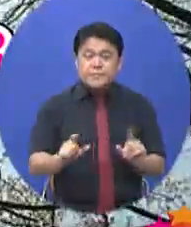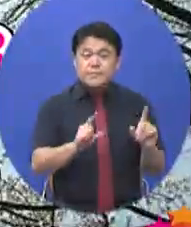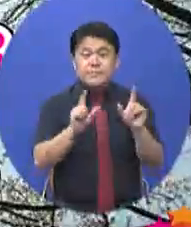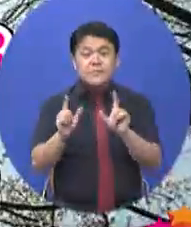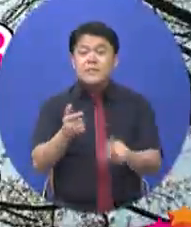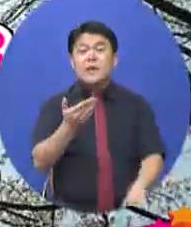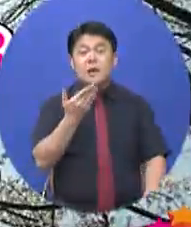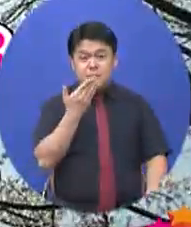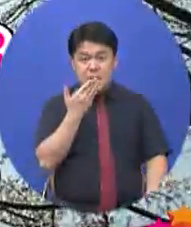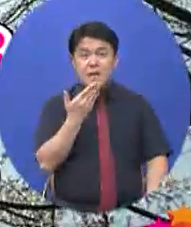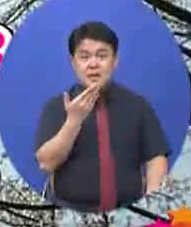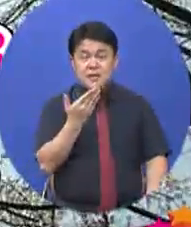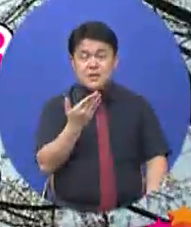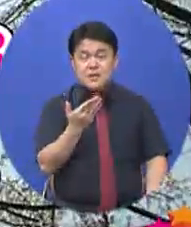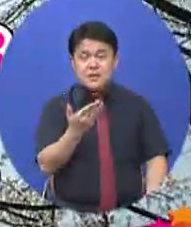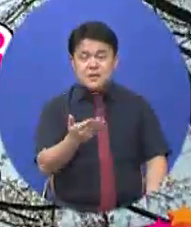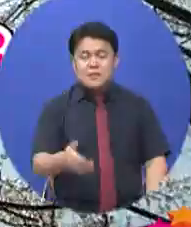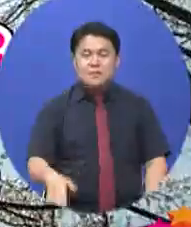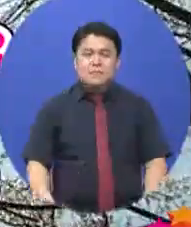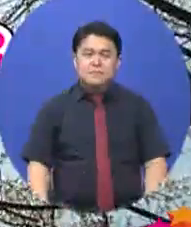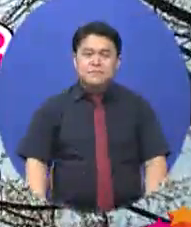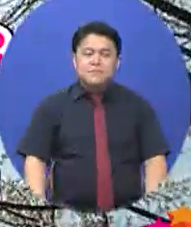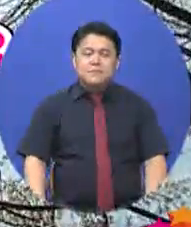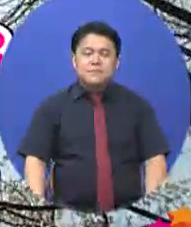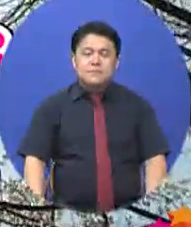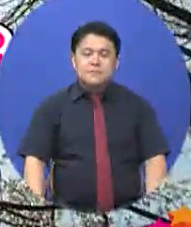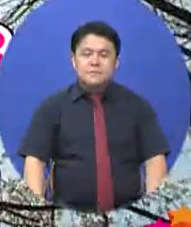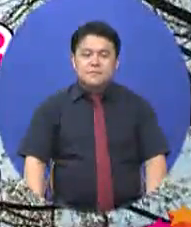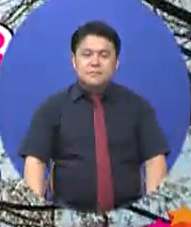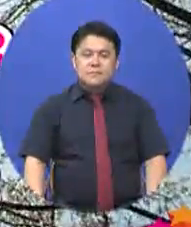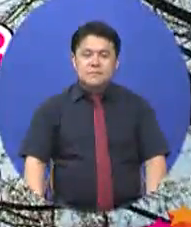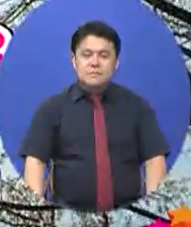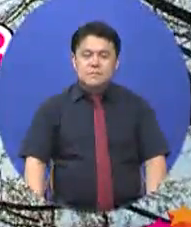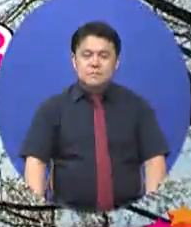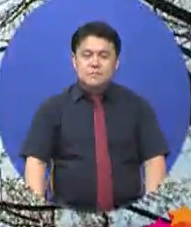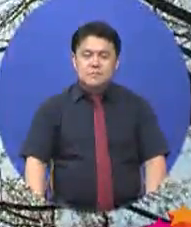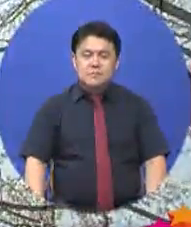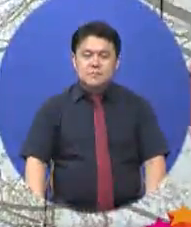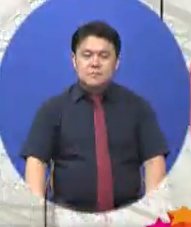고로해서 사는 거야.